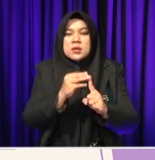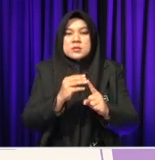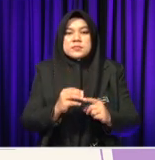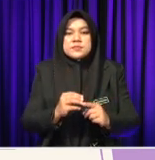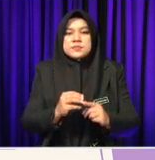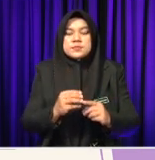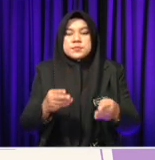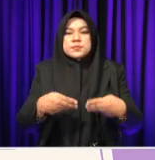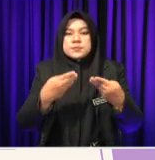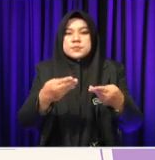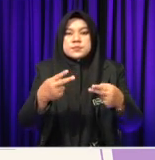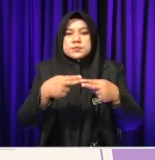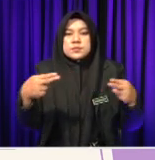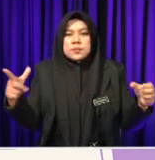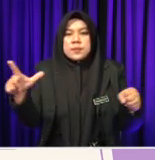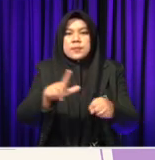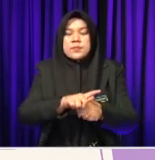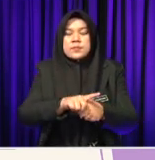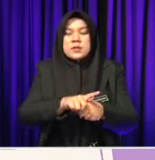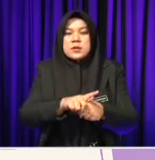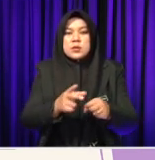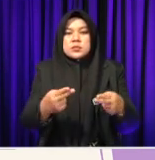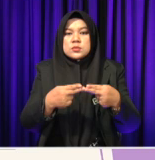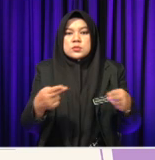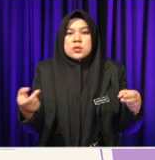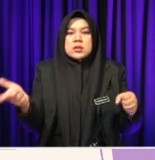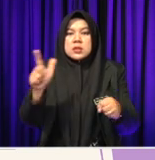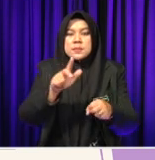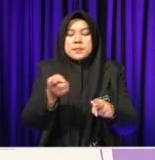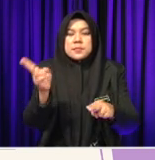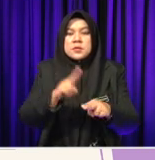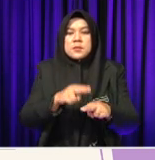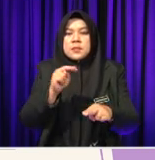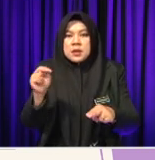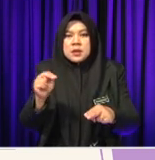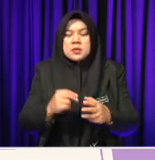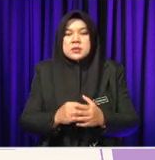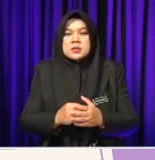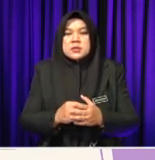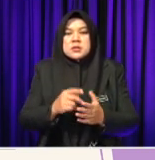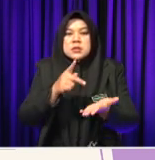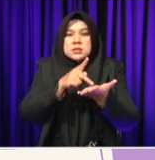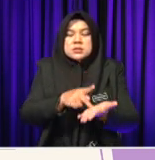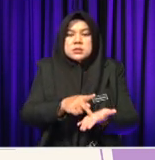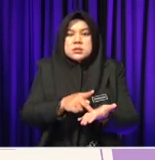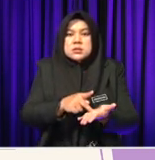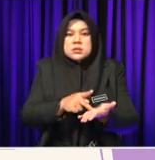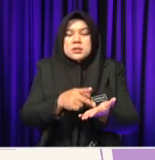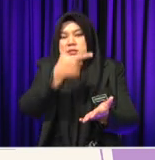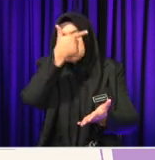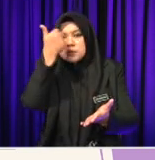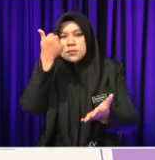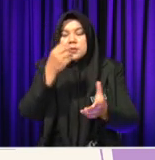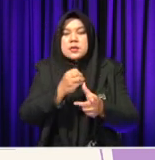kamu memberikan huraian lengkap huraian tambahan yang mana kamu boleh letak k kesan faktor ataupun